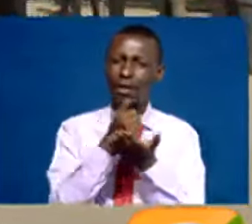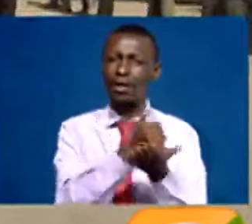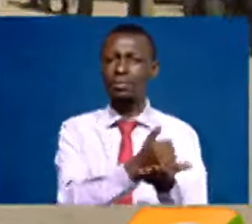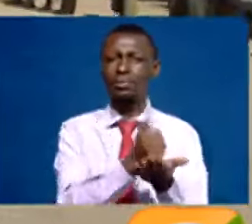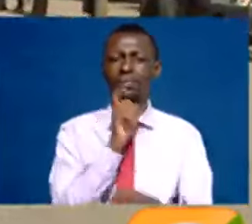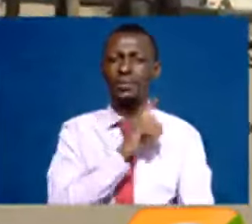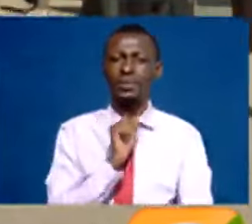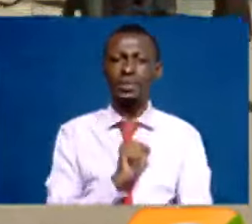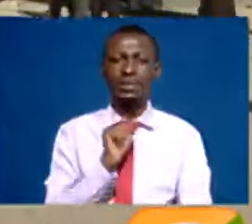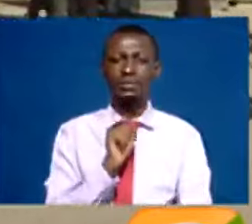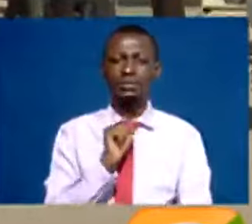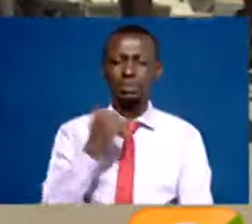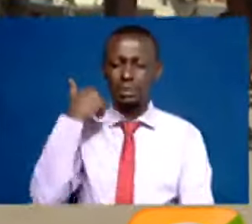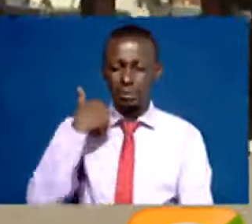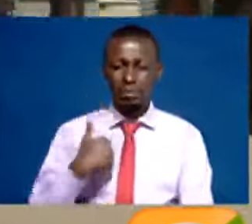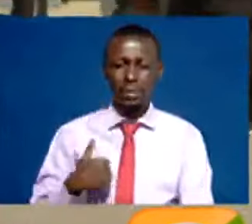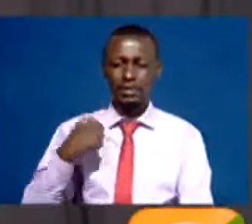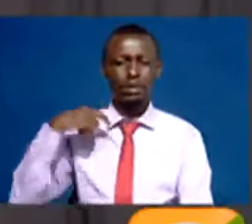I am not a madman.